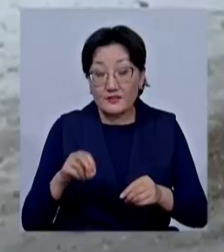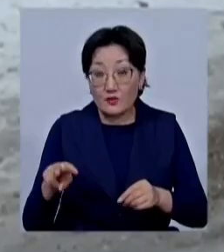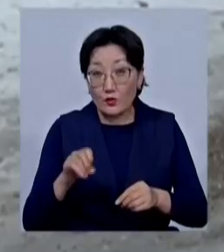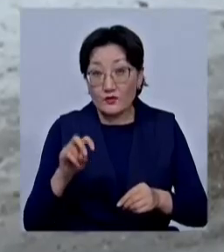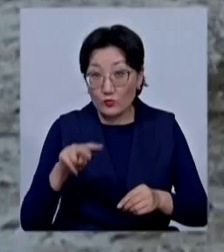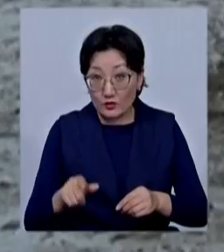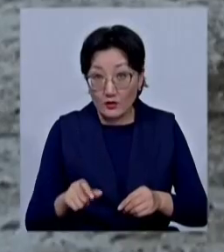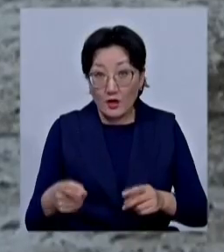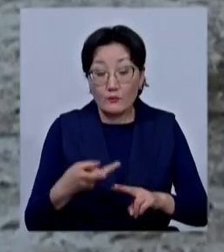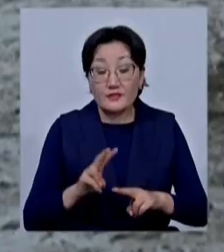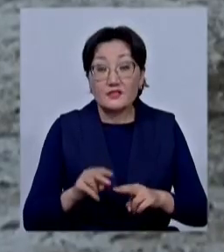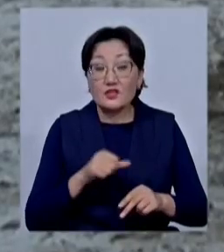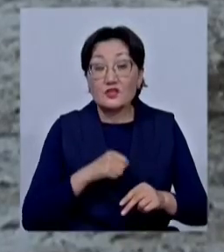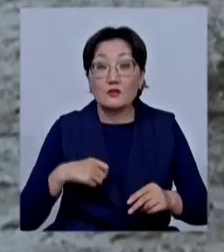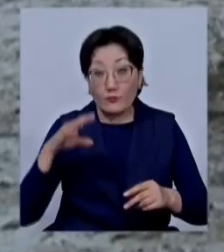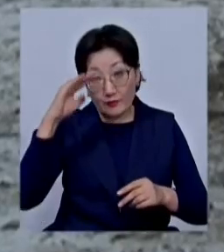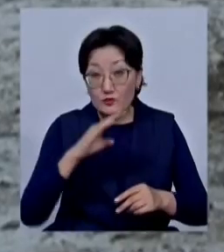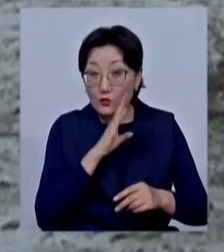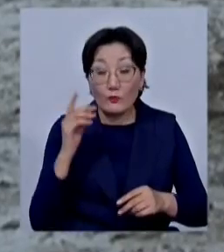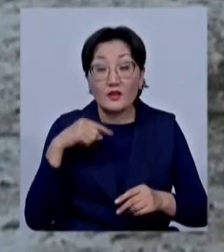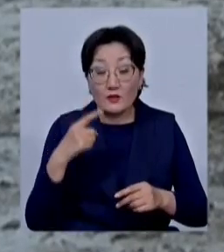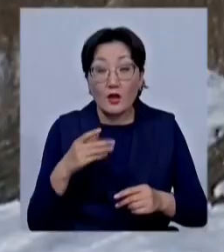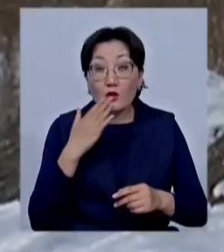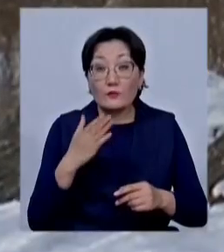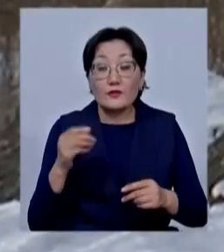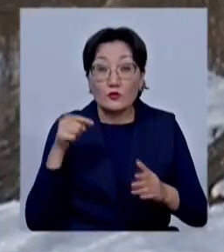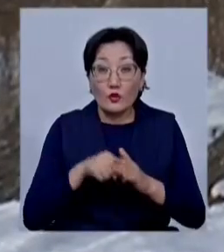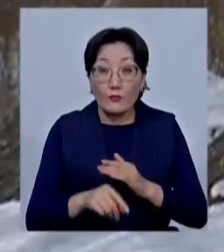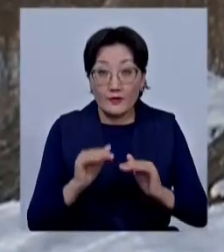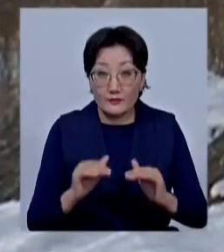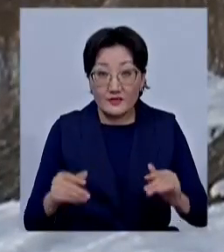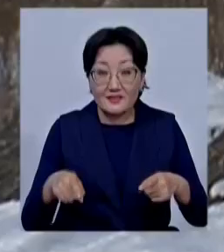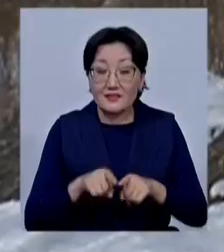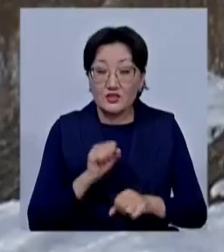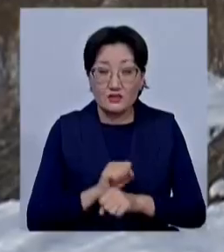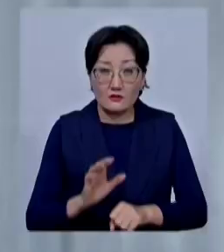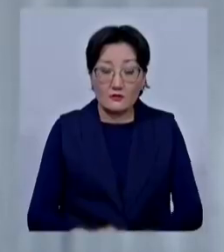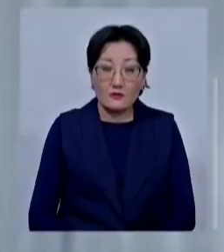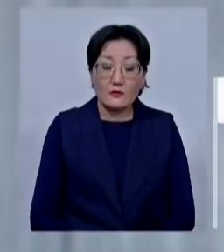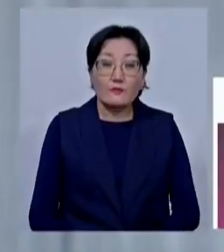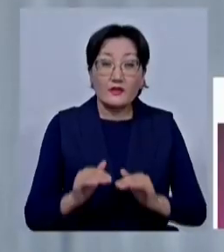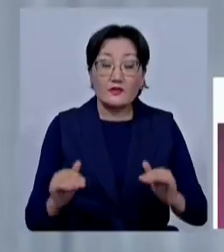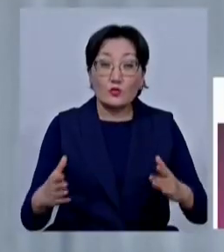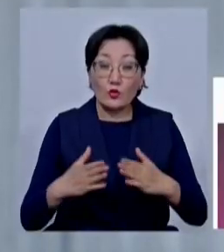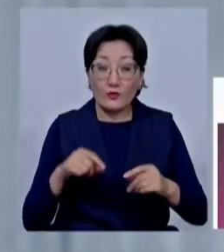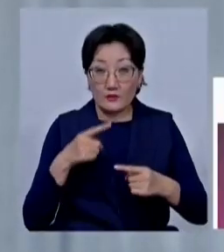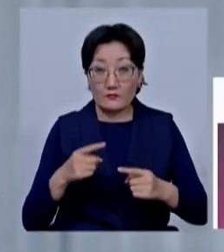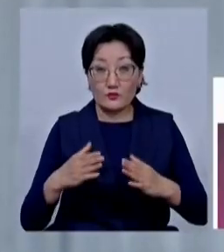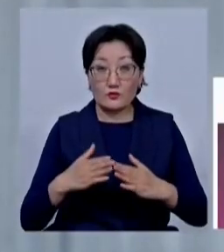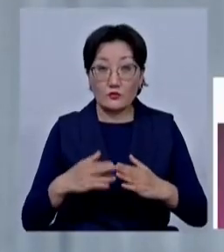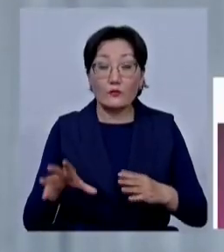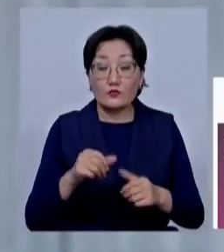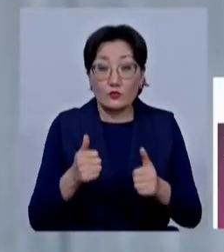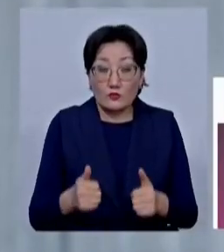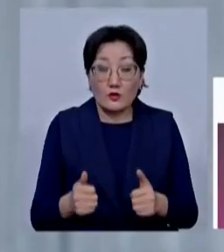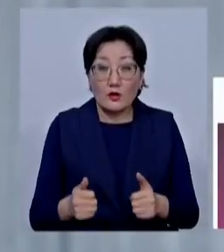и солью. Однако даже сами родители признают, что любопытных ребятишек это не останавливает. Но дети в доме говорят, дома они говорят, все